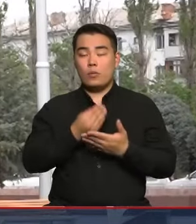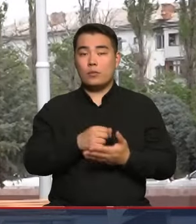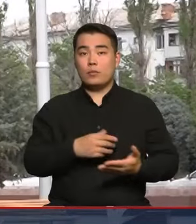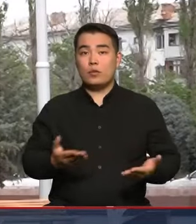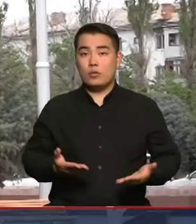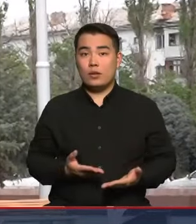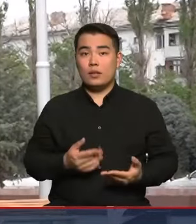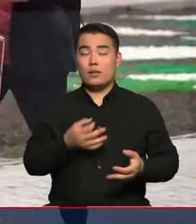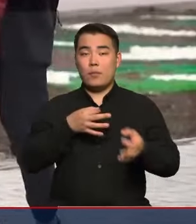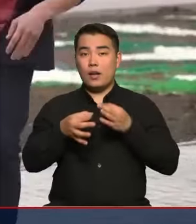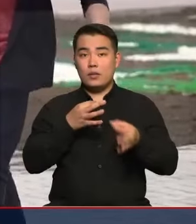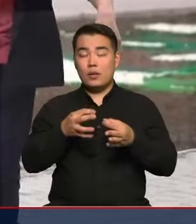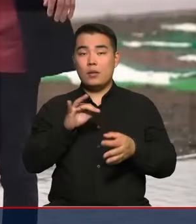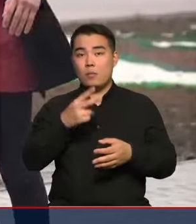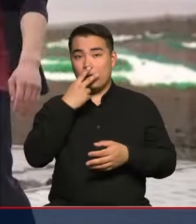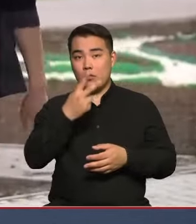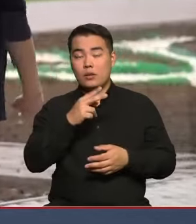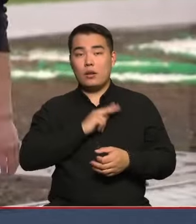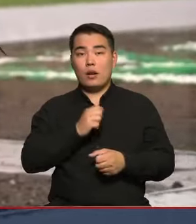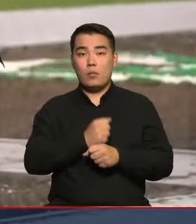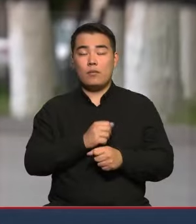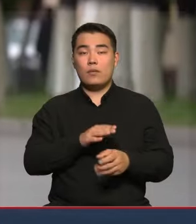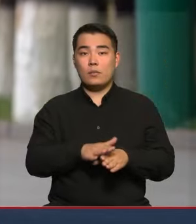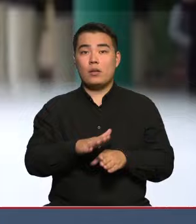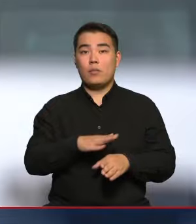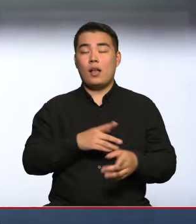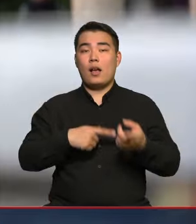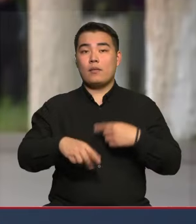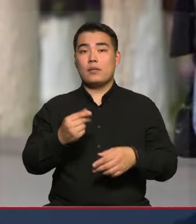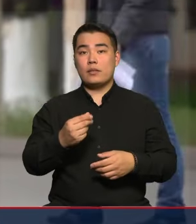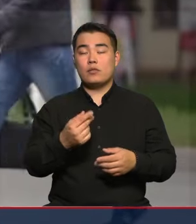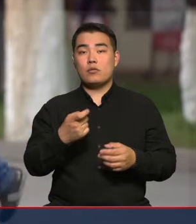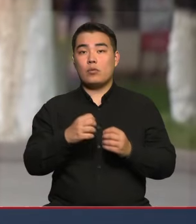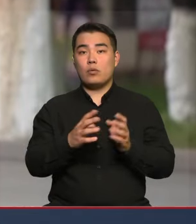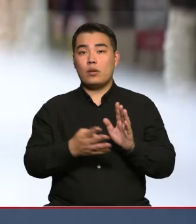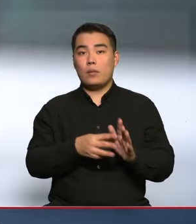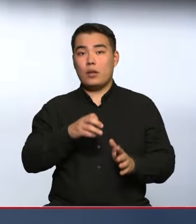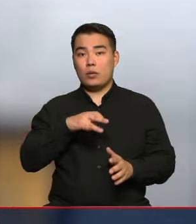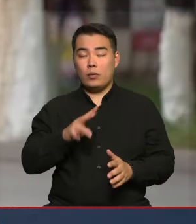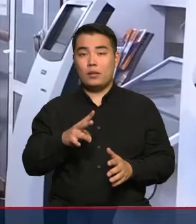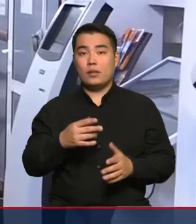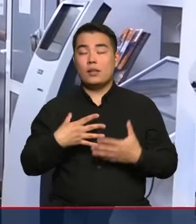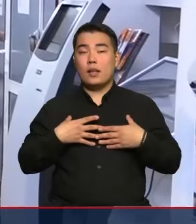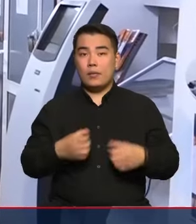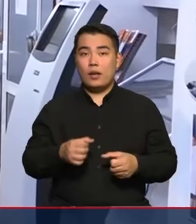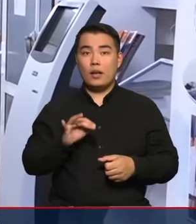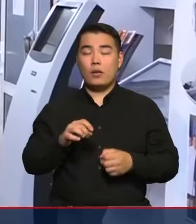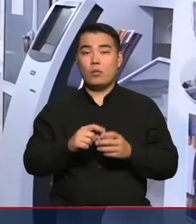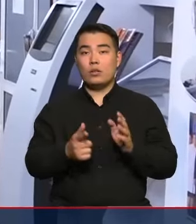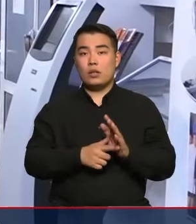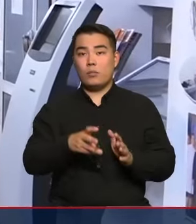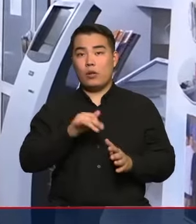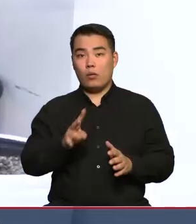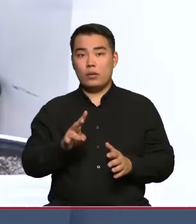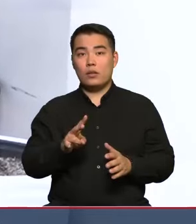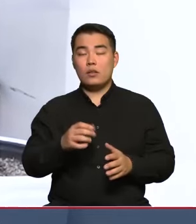басынан бері талдау және мониторинг жұмыстары жүргізілген. Қайтарылған ақшаның 119 миллион теңгесі денсаулық, 17